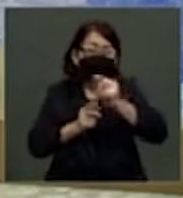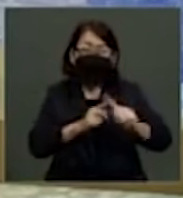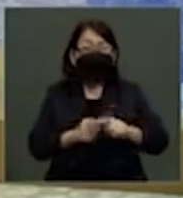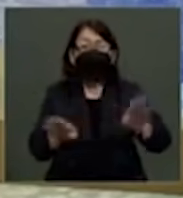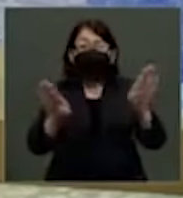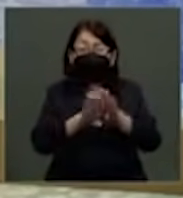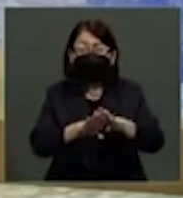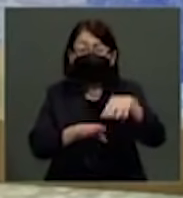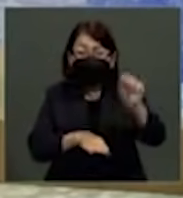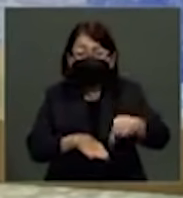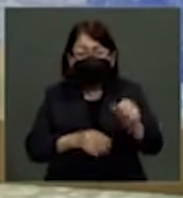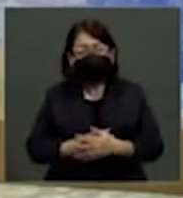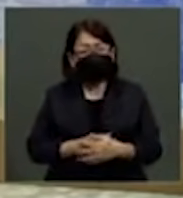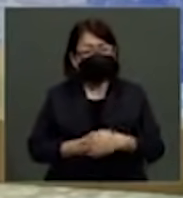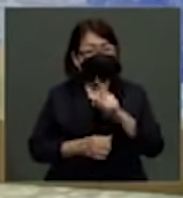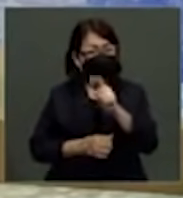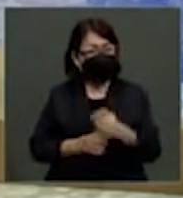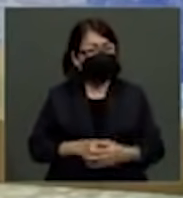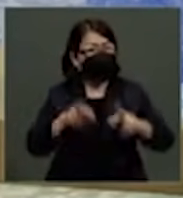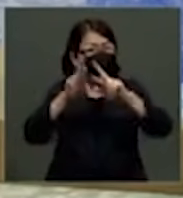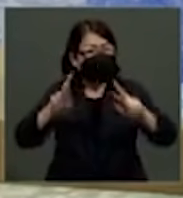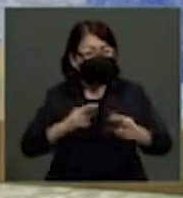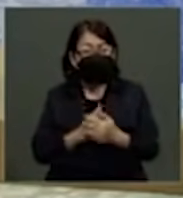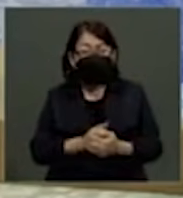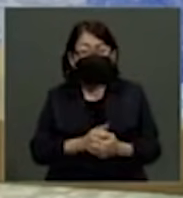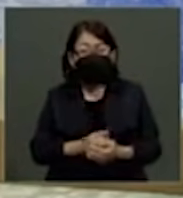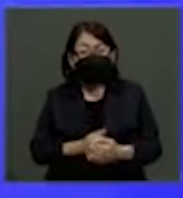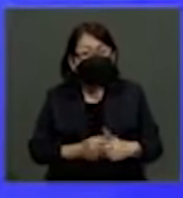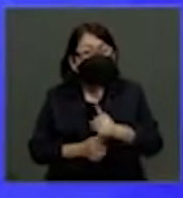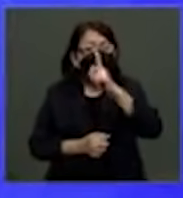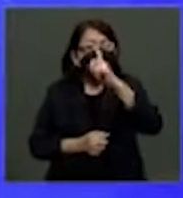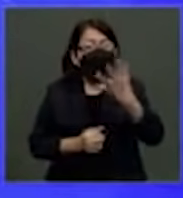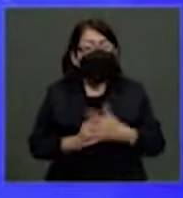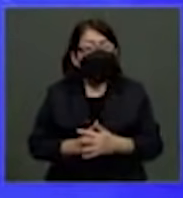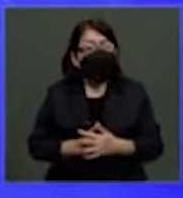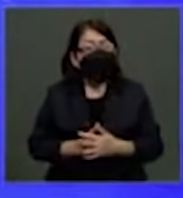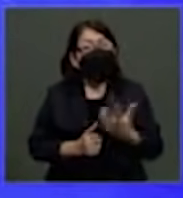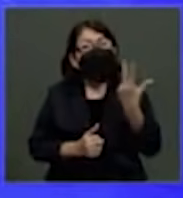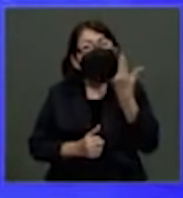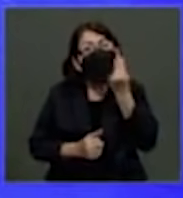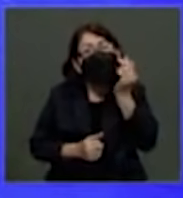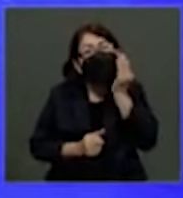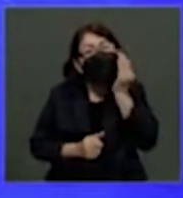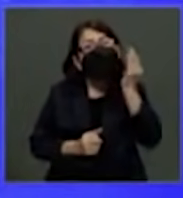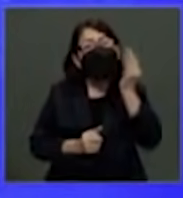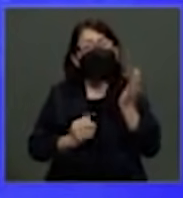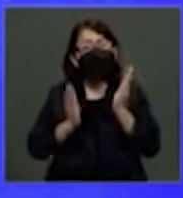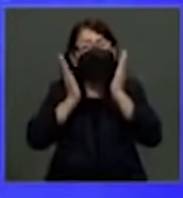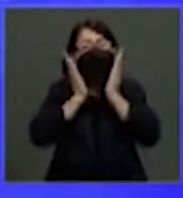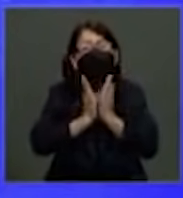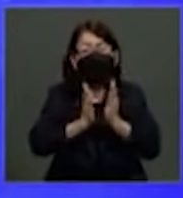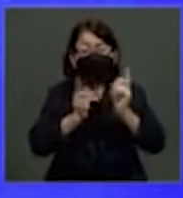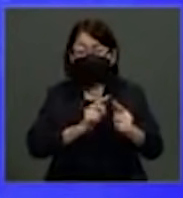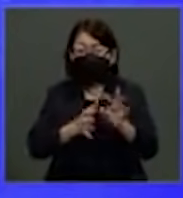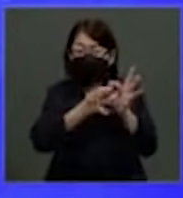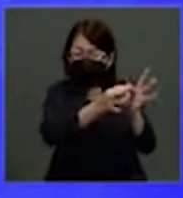วดแผนไทยสปาสถานเสริมความงามอันนี้ต้องปิดการดำเนินการทีนี้ก็จะมีคำถามมาว่าและอย่างคลินิกเสริมความง